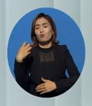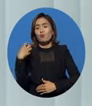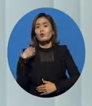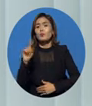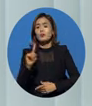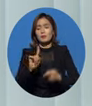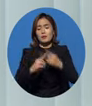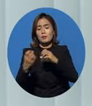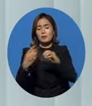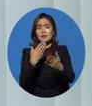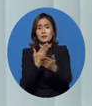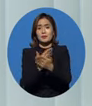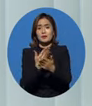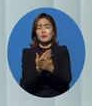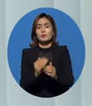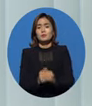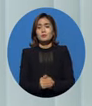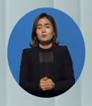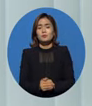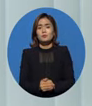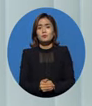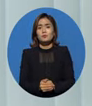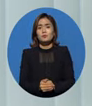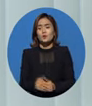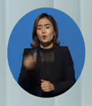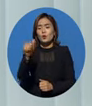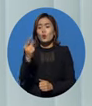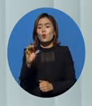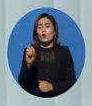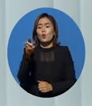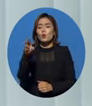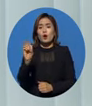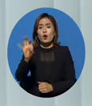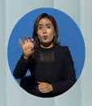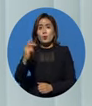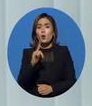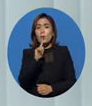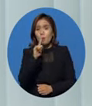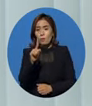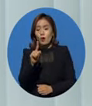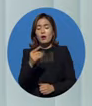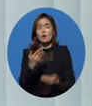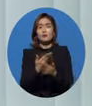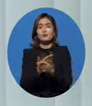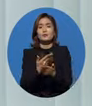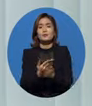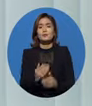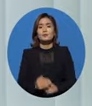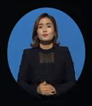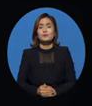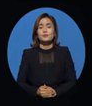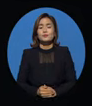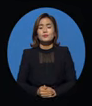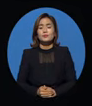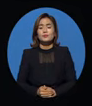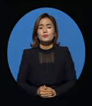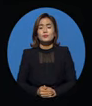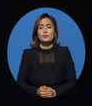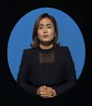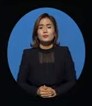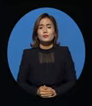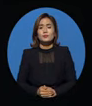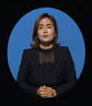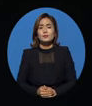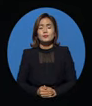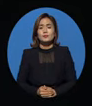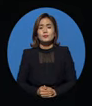주십시오 정해진 순서에 따라 먼저 홍영표 후보 부터 바른 시간 1분 30초 드립니다 어